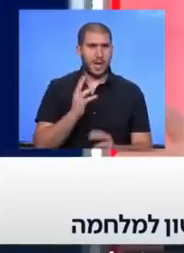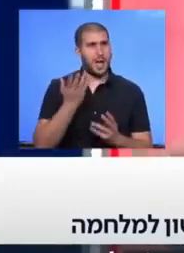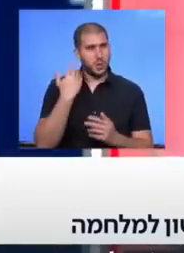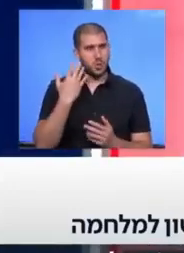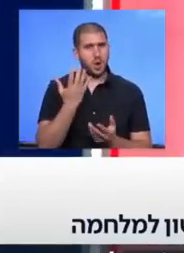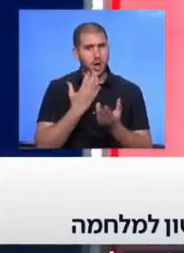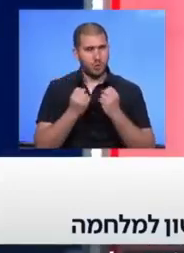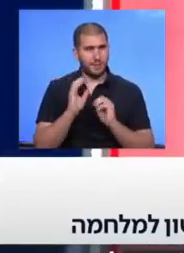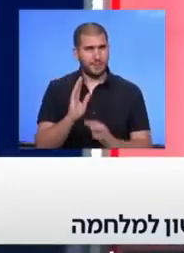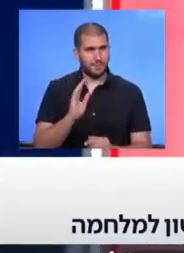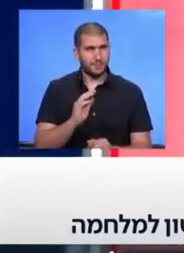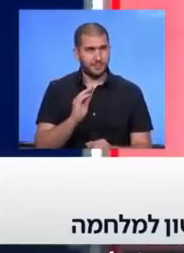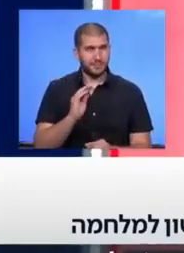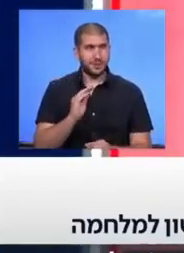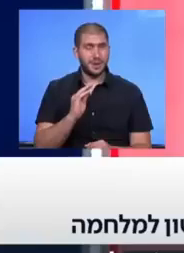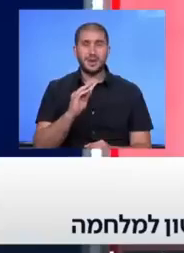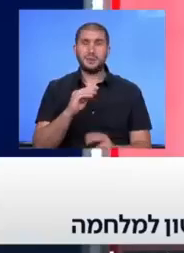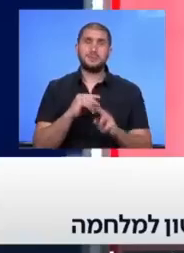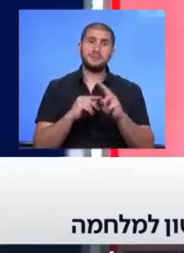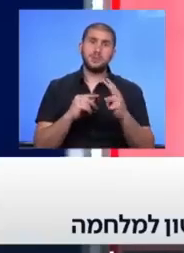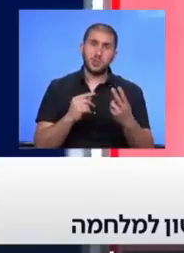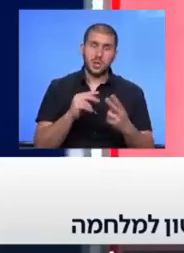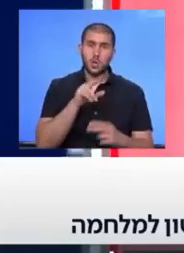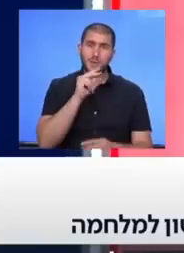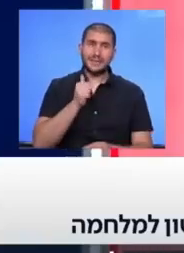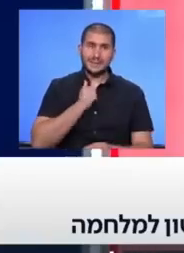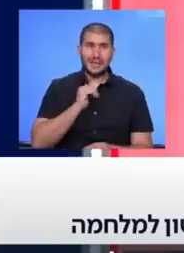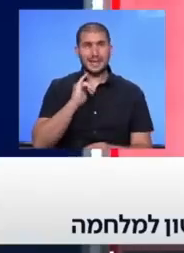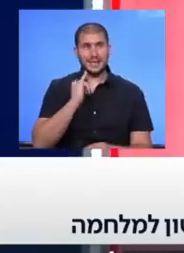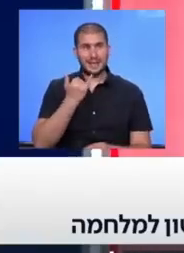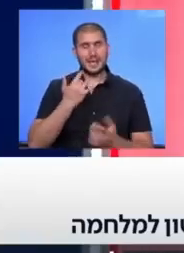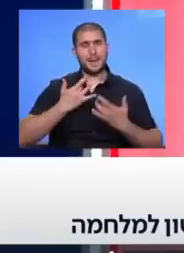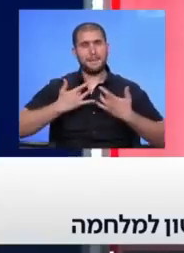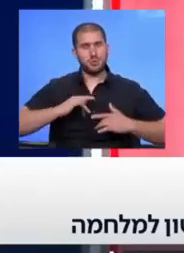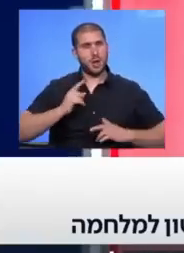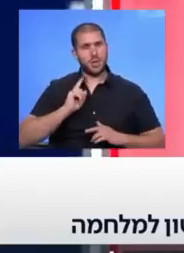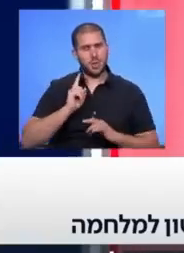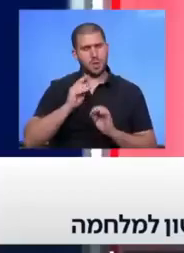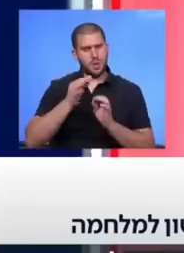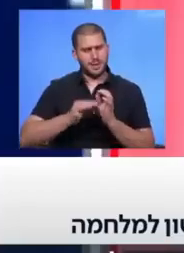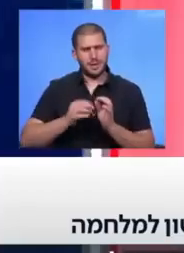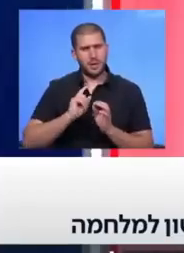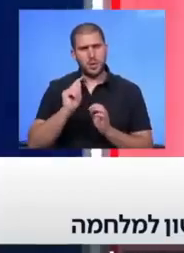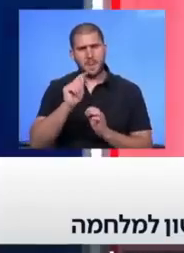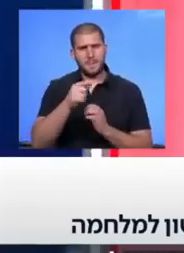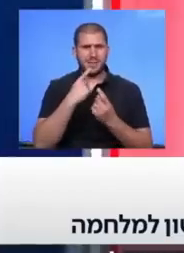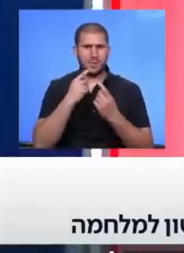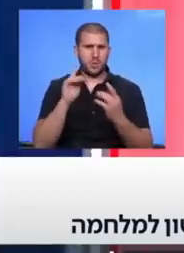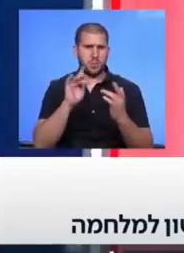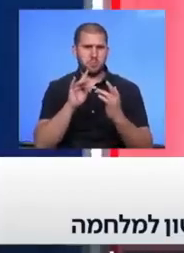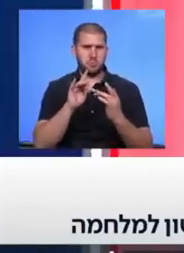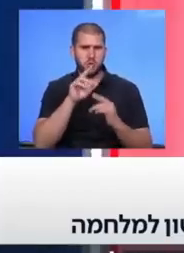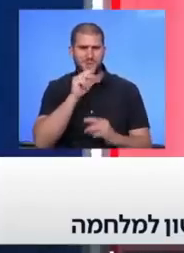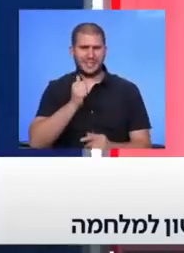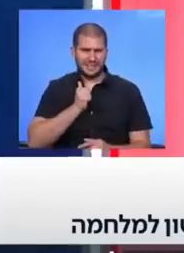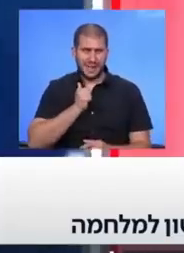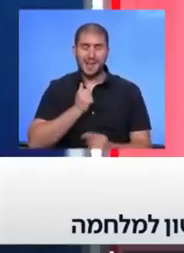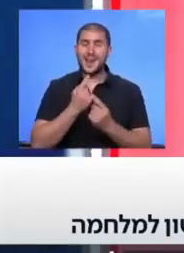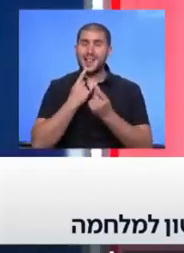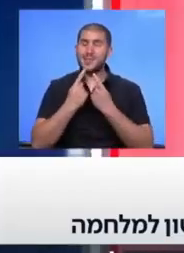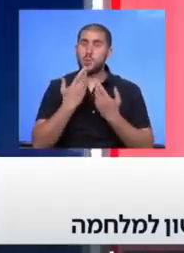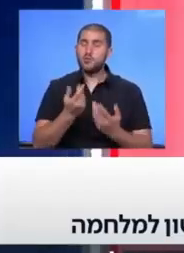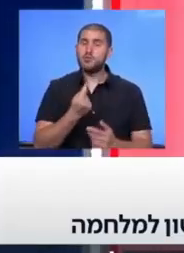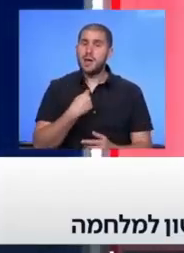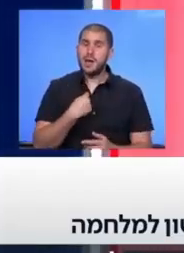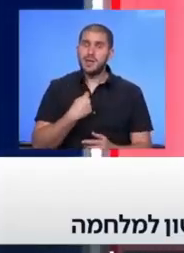חטופים. אוקיי. ולעומת זה, דובר צה"ל כן קצת מכחיש. אבל אני לא אכנס לזה, כן, לא בא לדיון מול דובר צה"ל. אוקיי. כי הדיון שאני